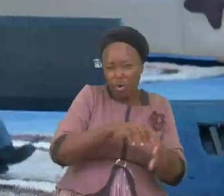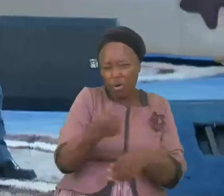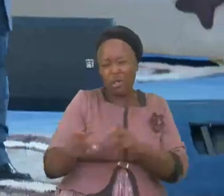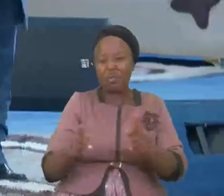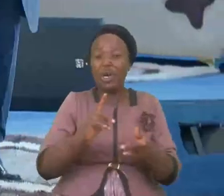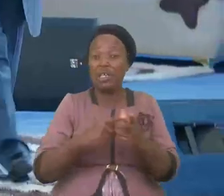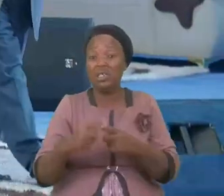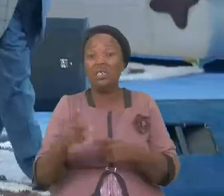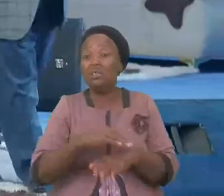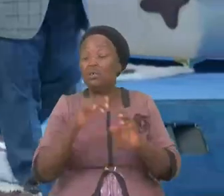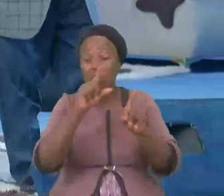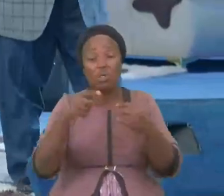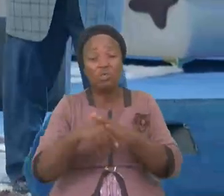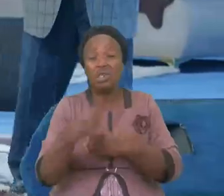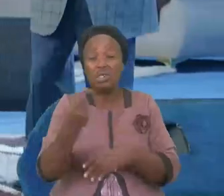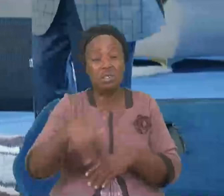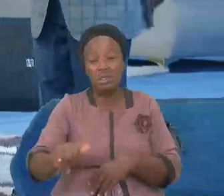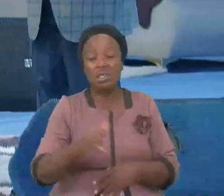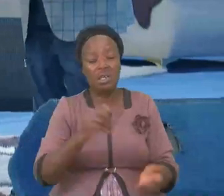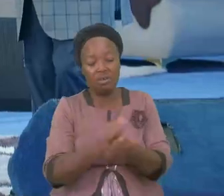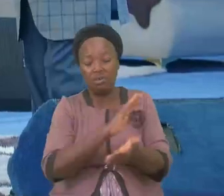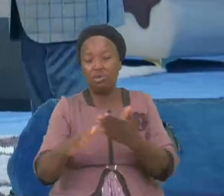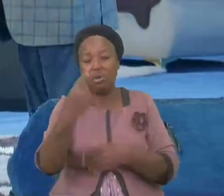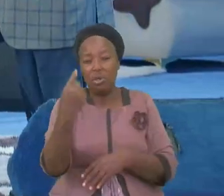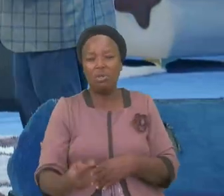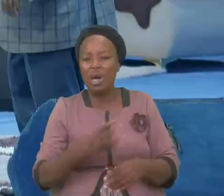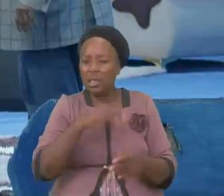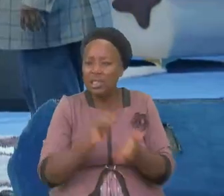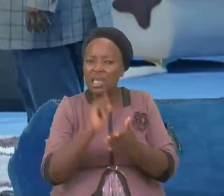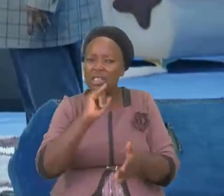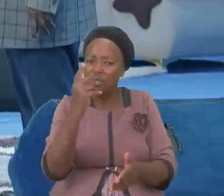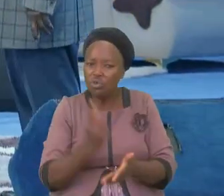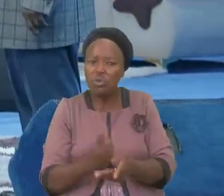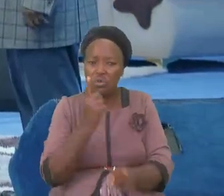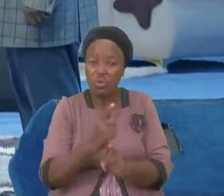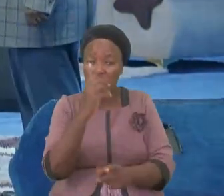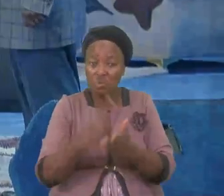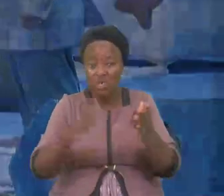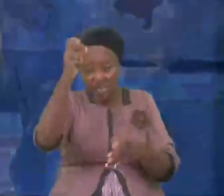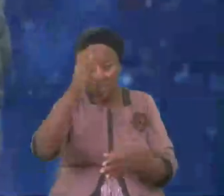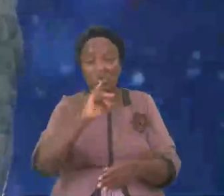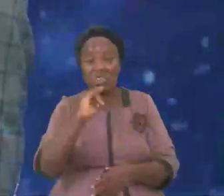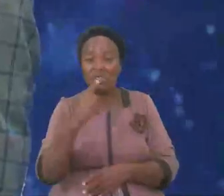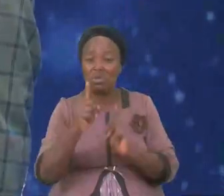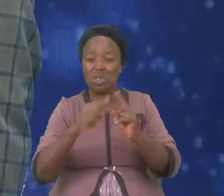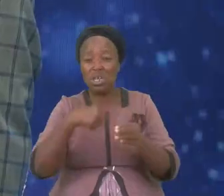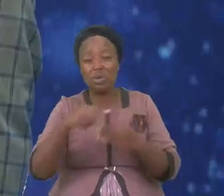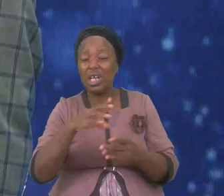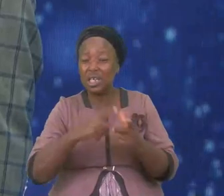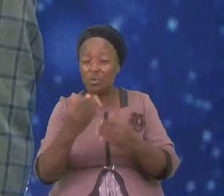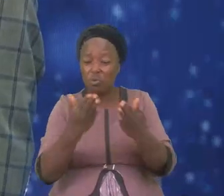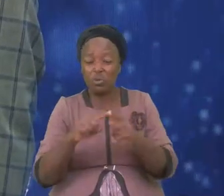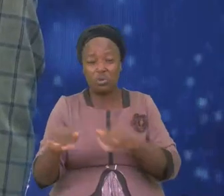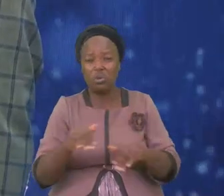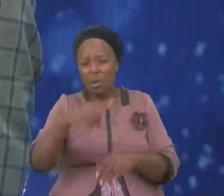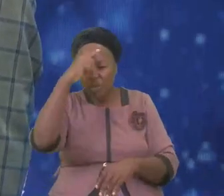Il ne voulait pas subir cette destruction éternelle. C'est exactement ce que le diable pense. Le diable sait